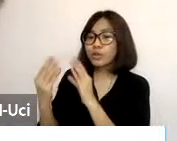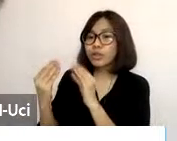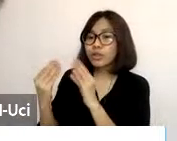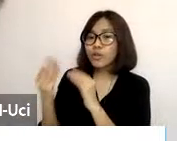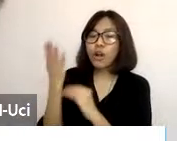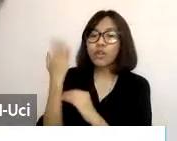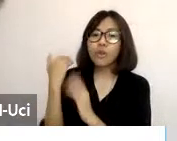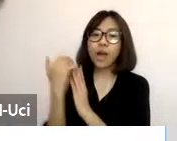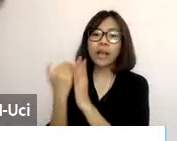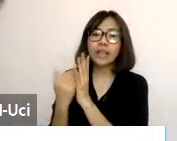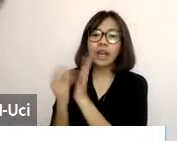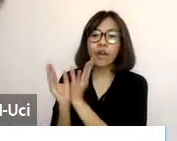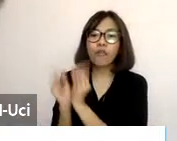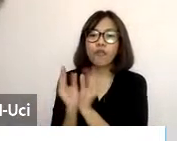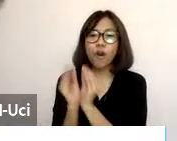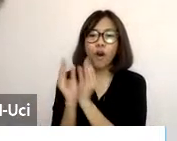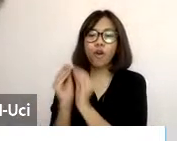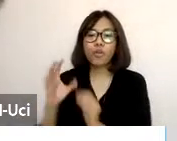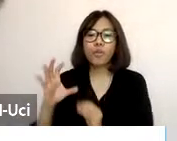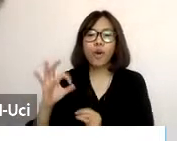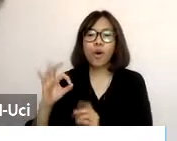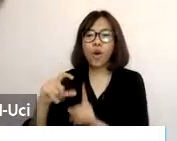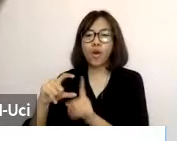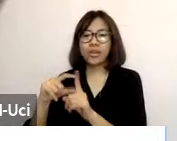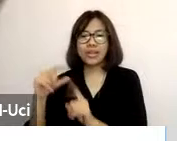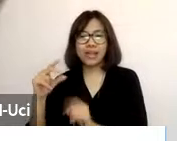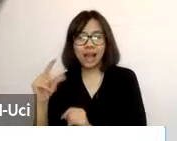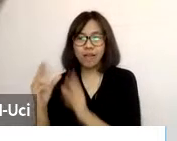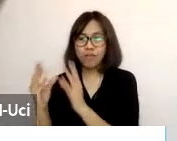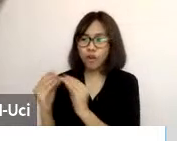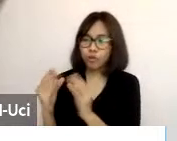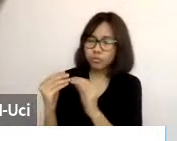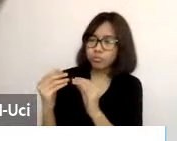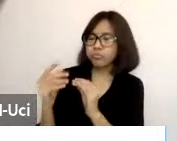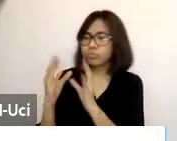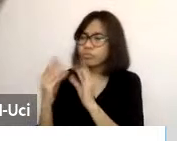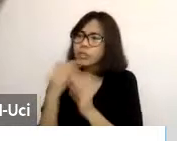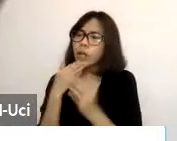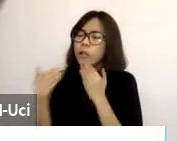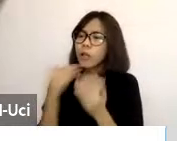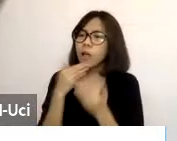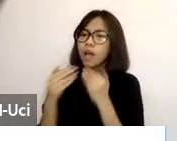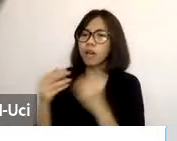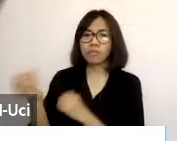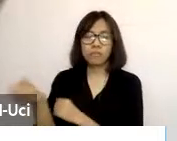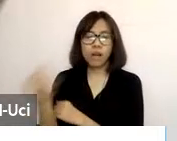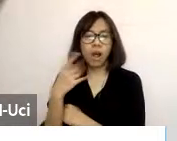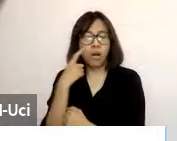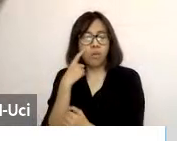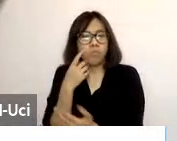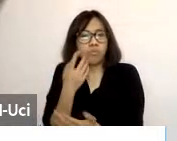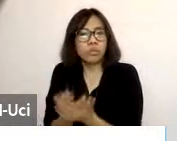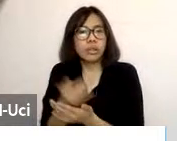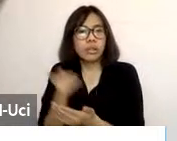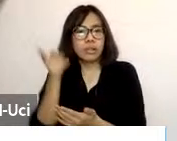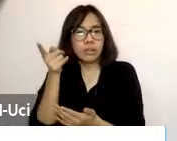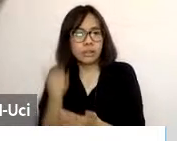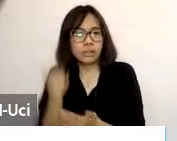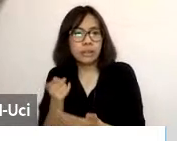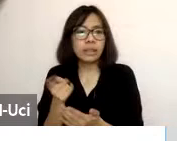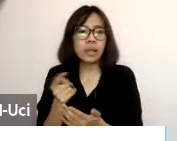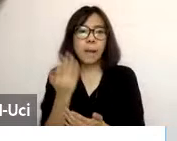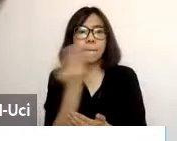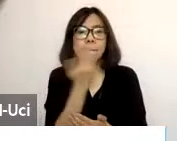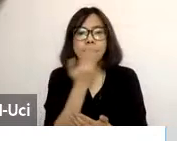forum dengan apa biar forum ditiris ternyata ini menjadi satu faktor utama terkait dengan